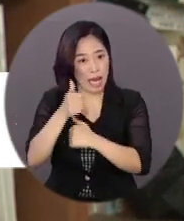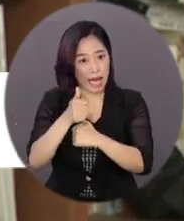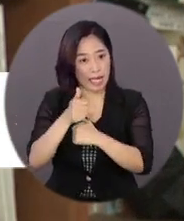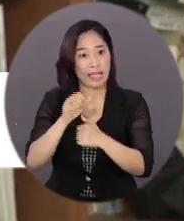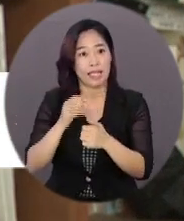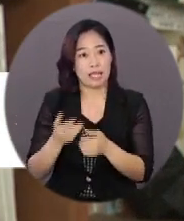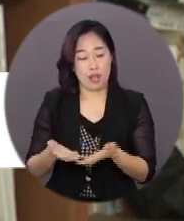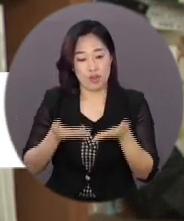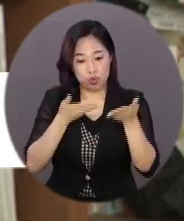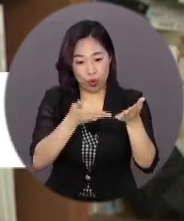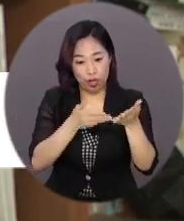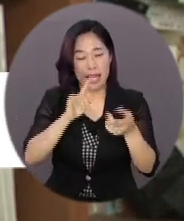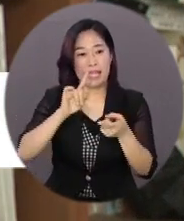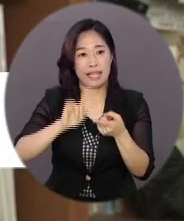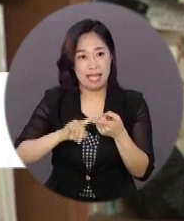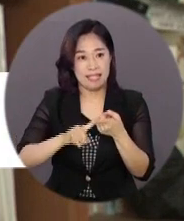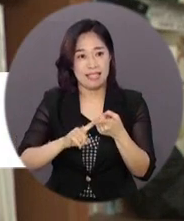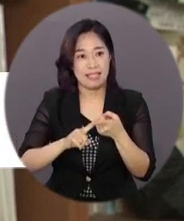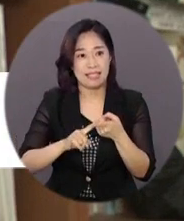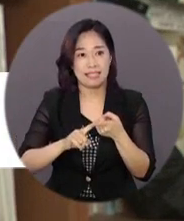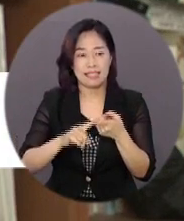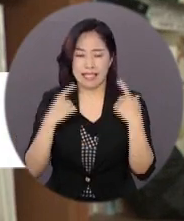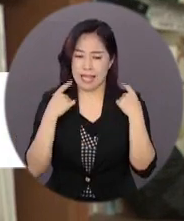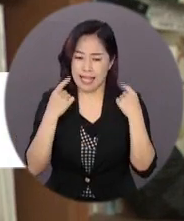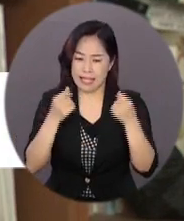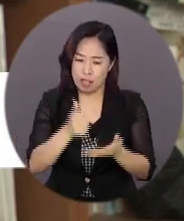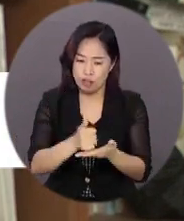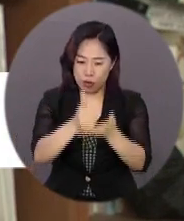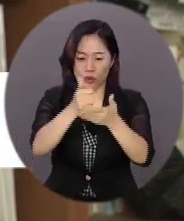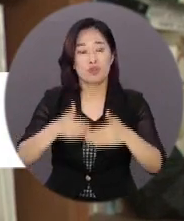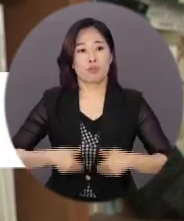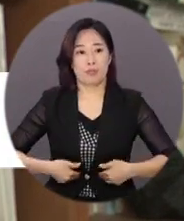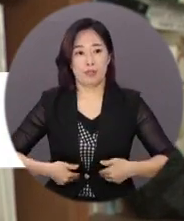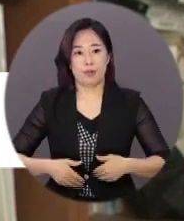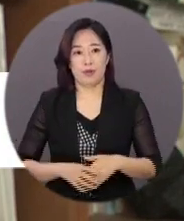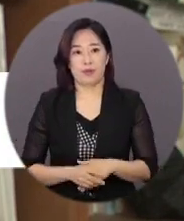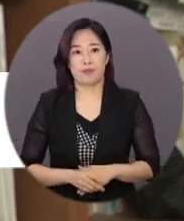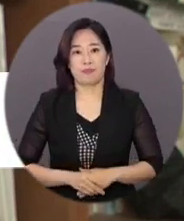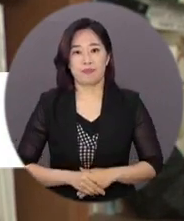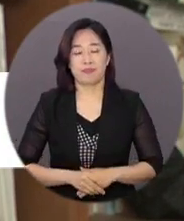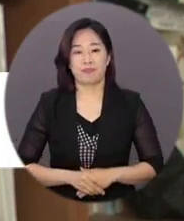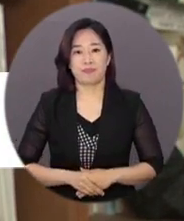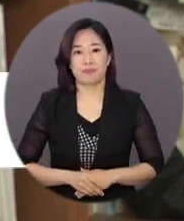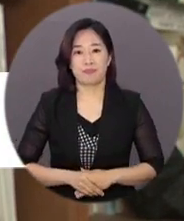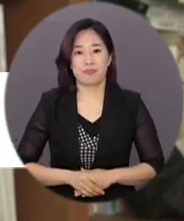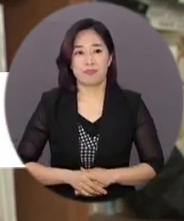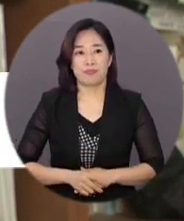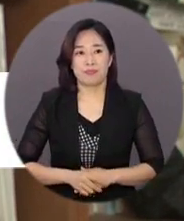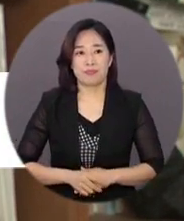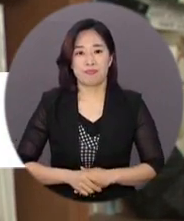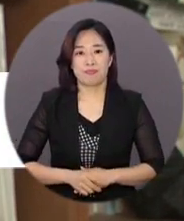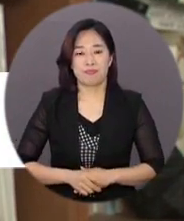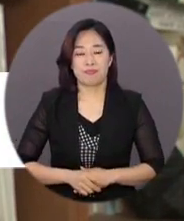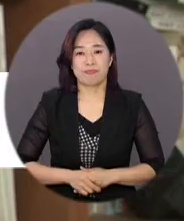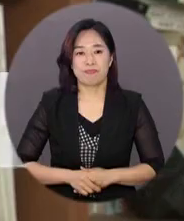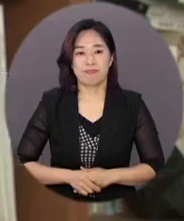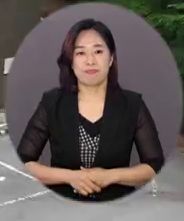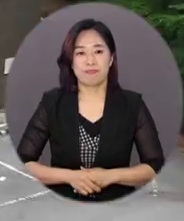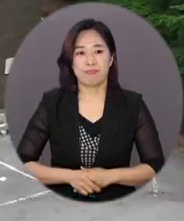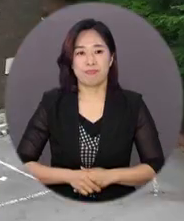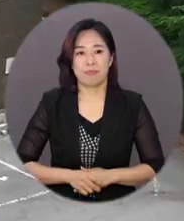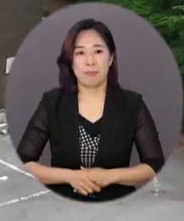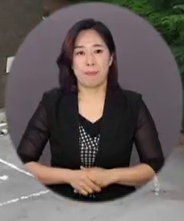합의하고 광주 시민들이 무등산을 국립공원으로 지정했던 그 뜻은 그대로 유지되고 존중되어야